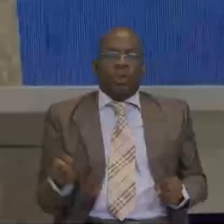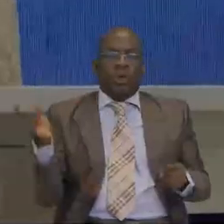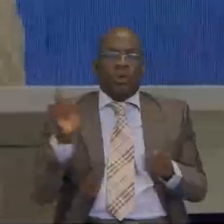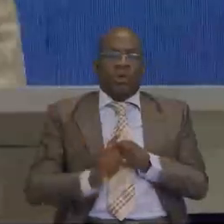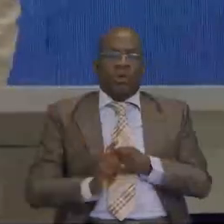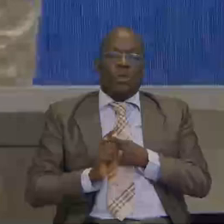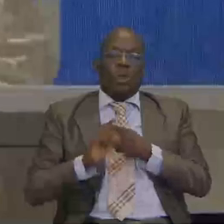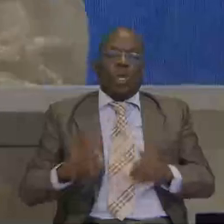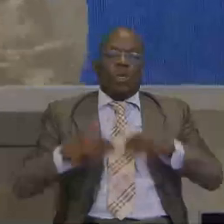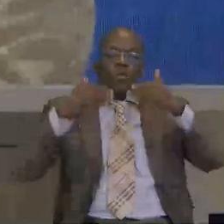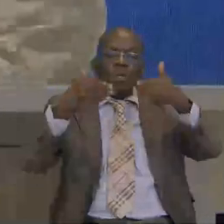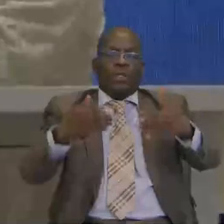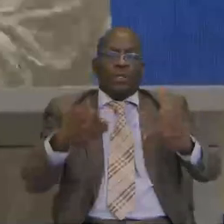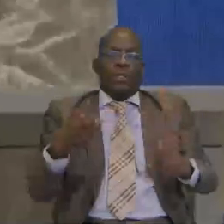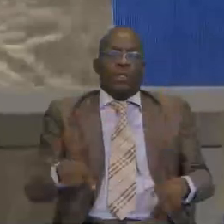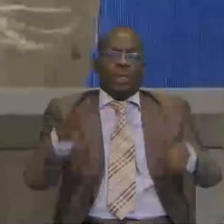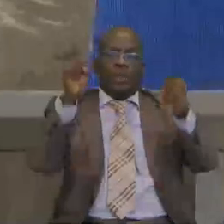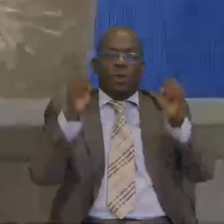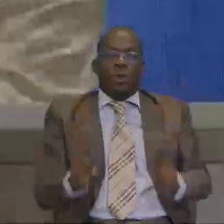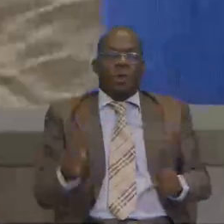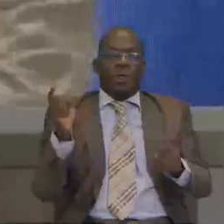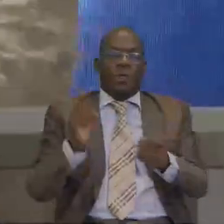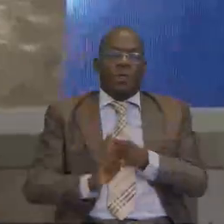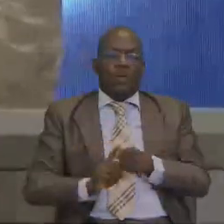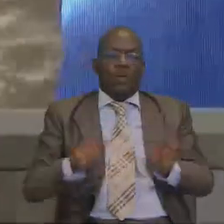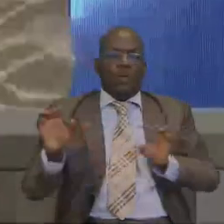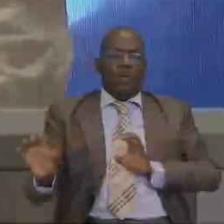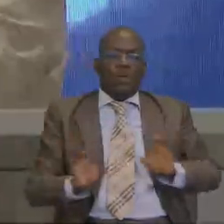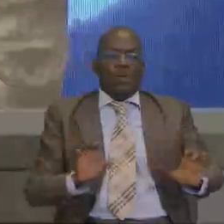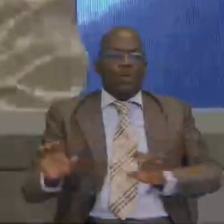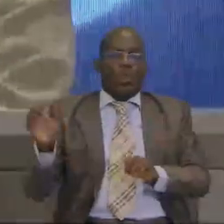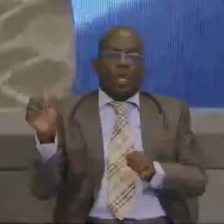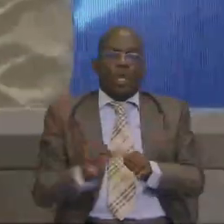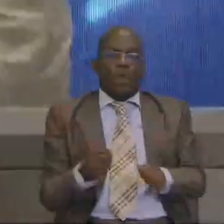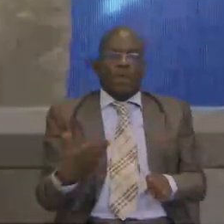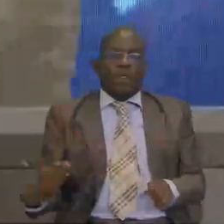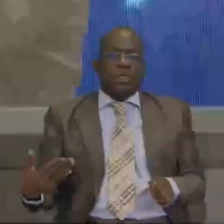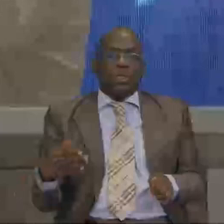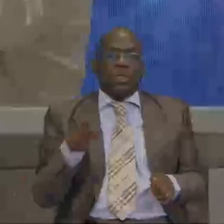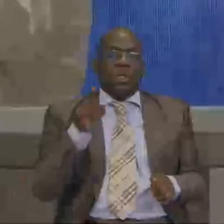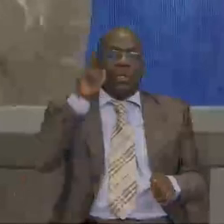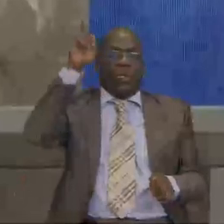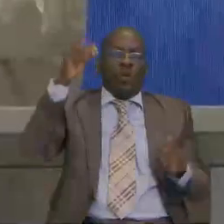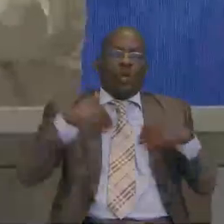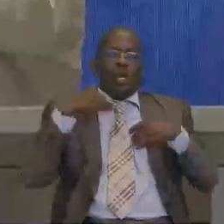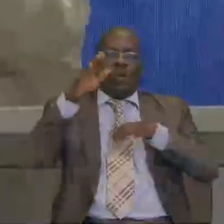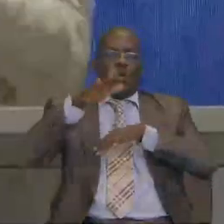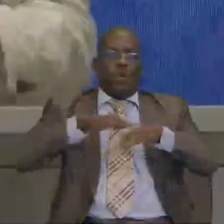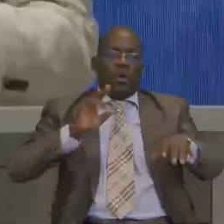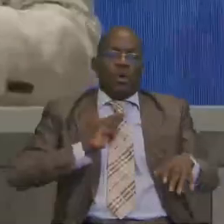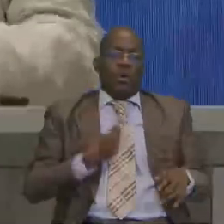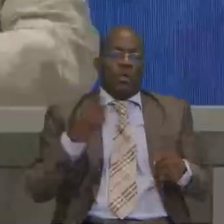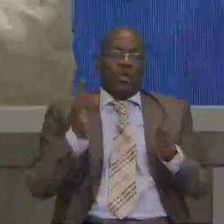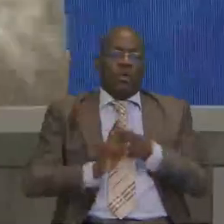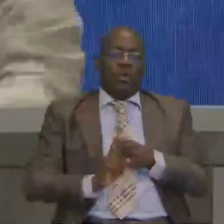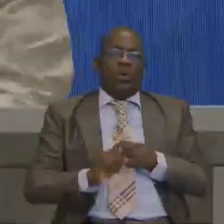pour avancer, la puissance pour faire tout ce que tu nous appelles à faire. Donne à chaque